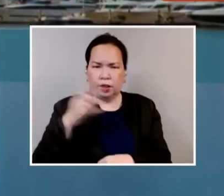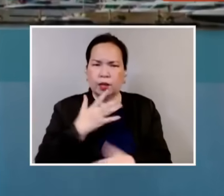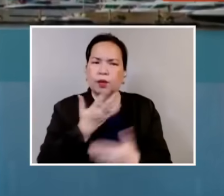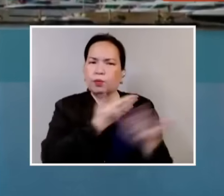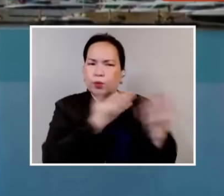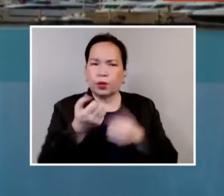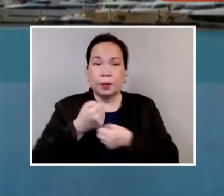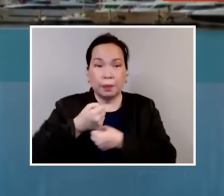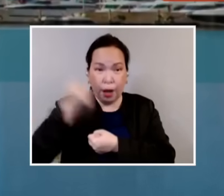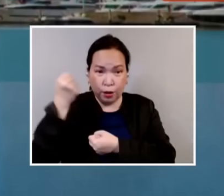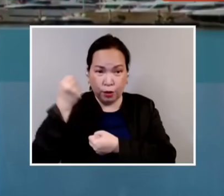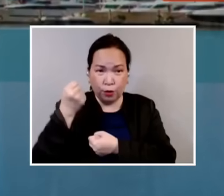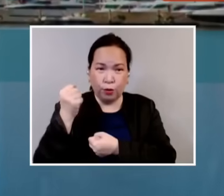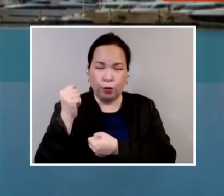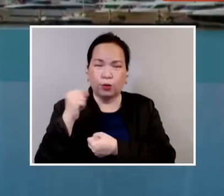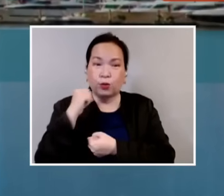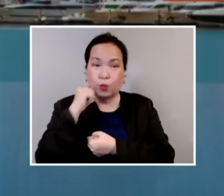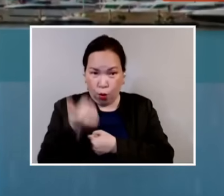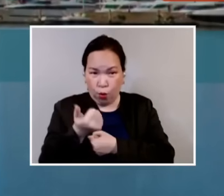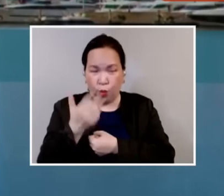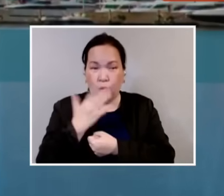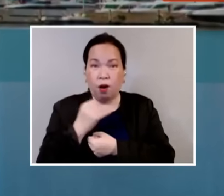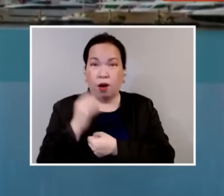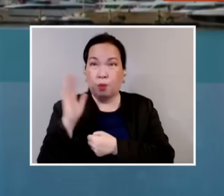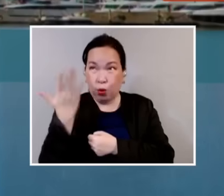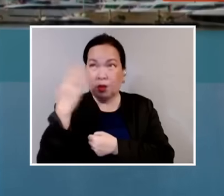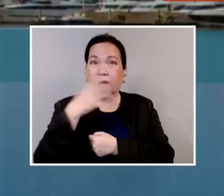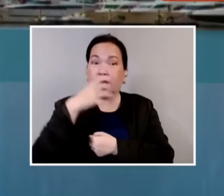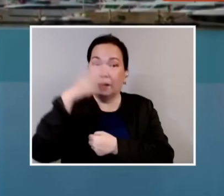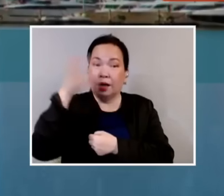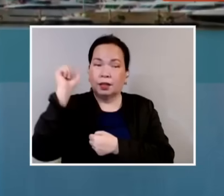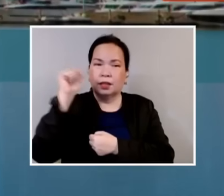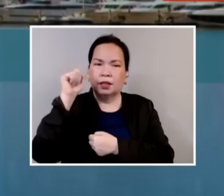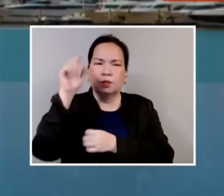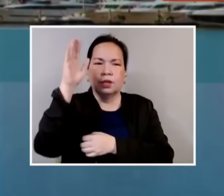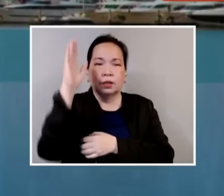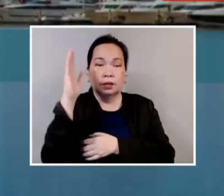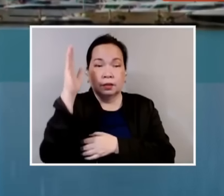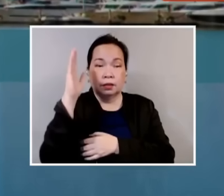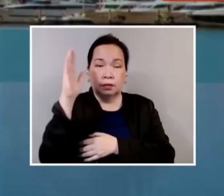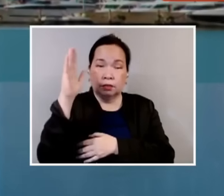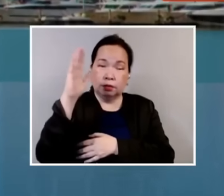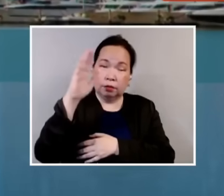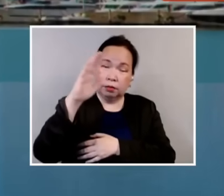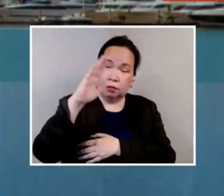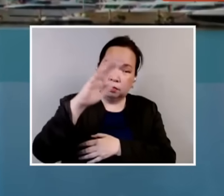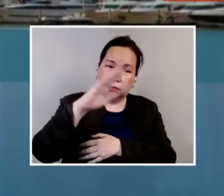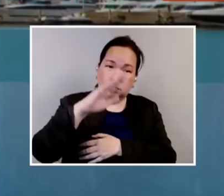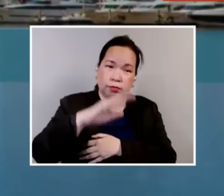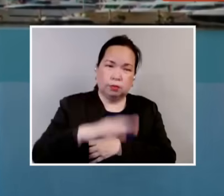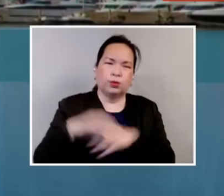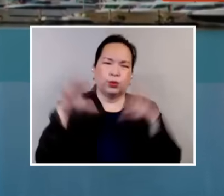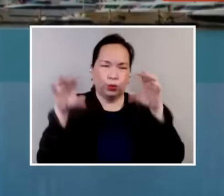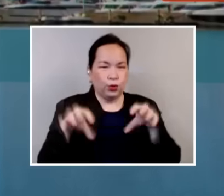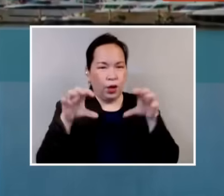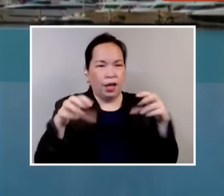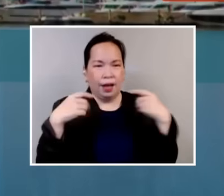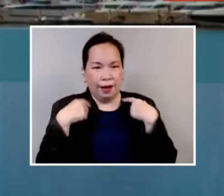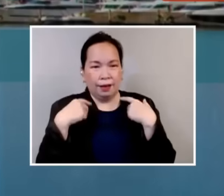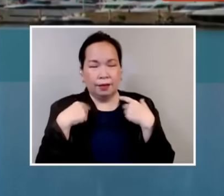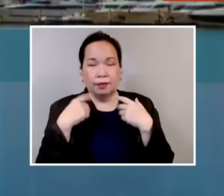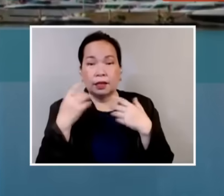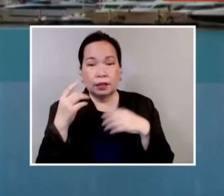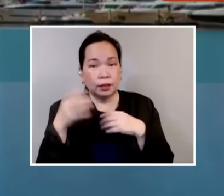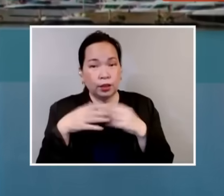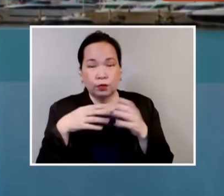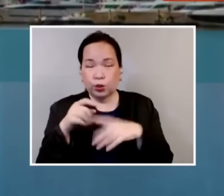dahil kahit medyo maaraw po sa bandang umaga, ay mataas naman ang tsansa ng pag-ulan mula yan tanghali hanggang sa oras ng uwian,